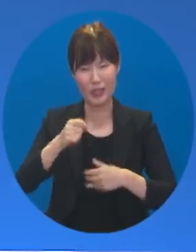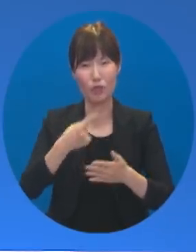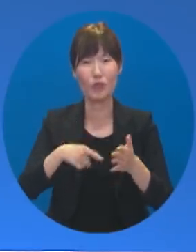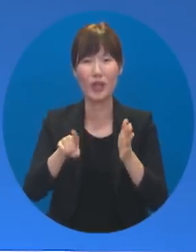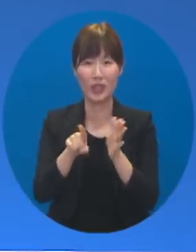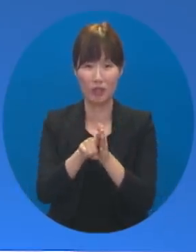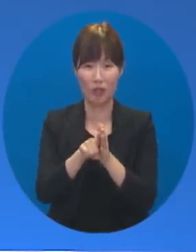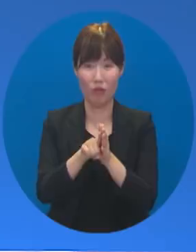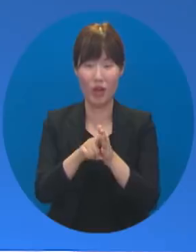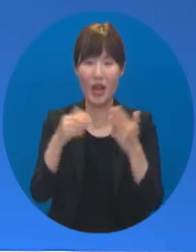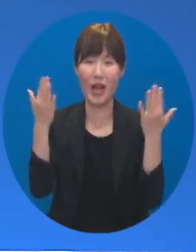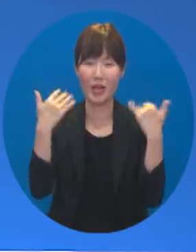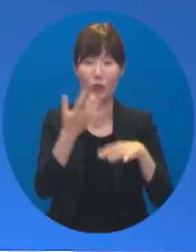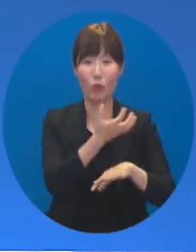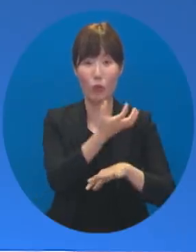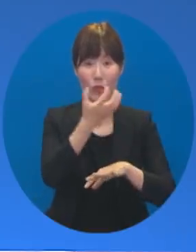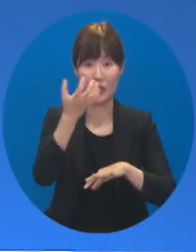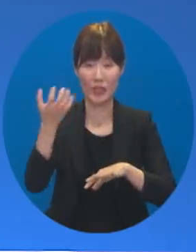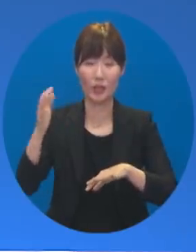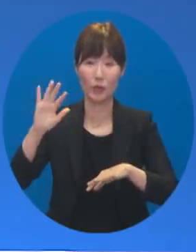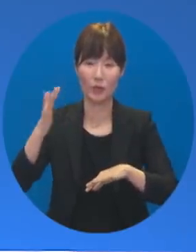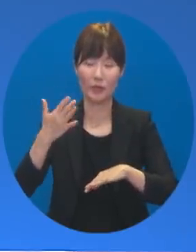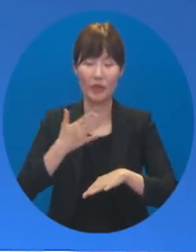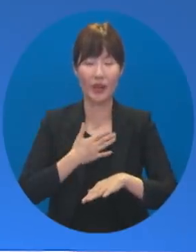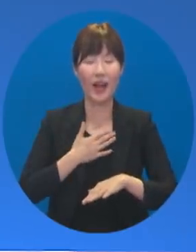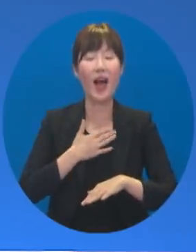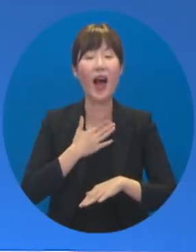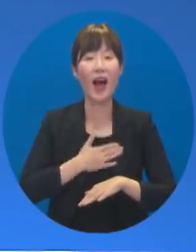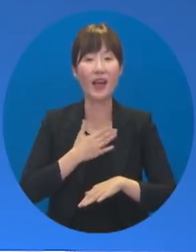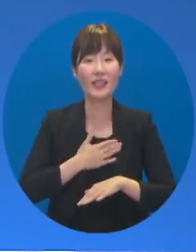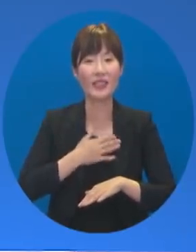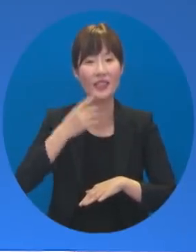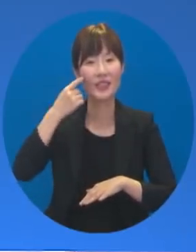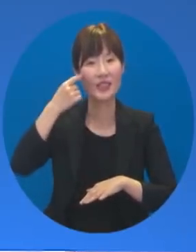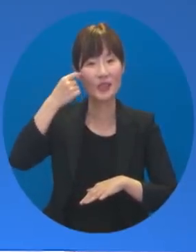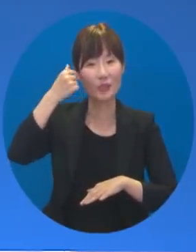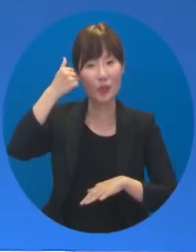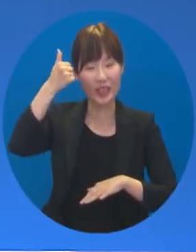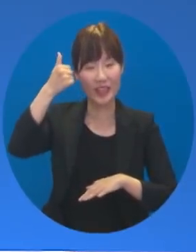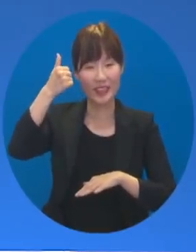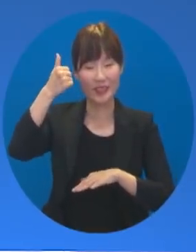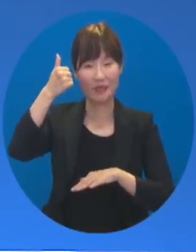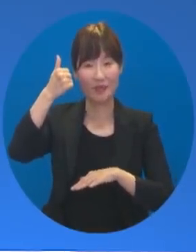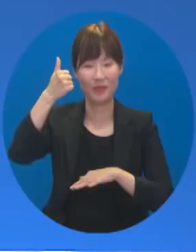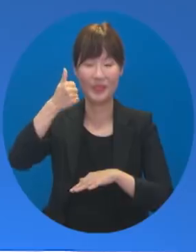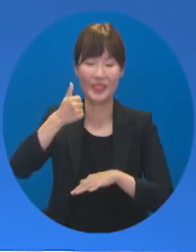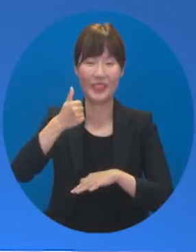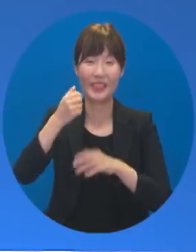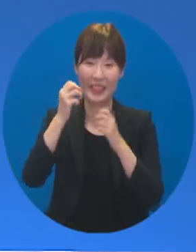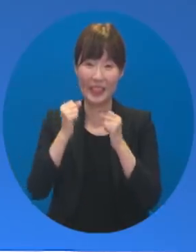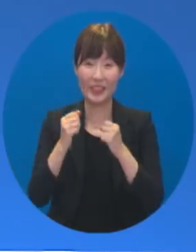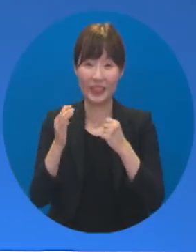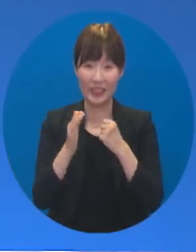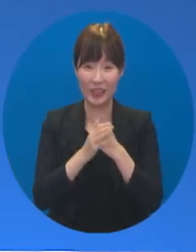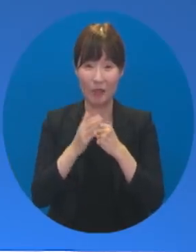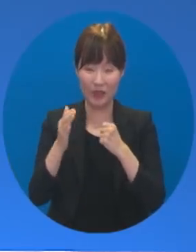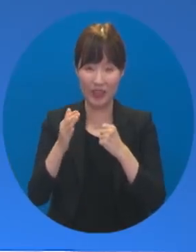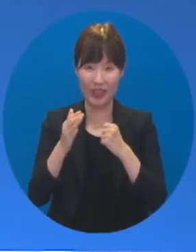알아보다가 또 제가 아는 목사님이 계신 그 미랄두레 학교 그곳에 가게